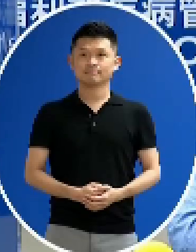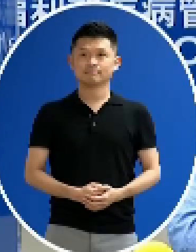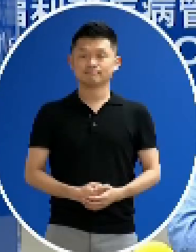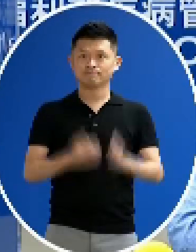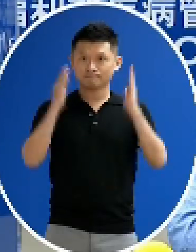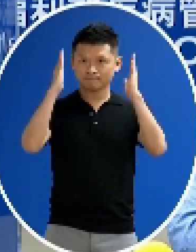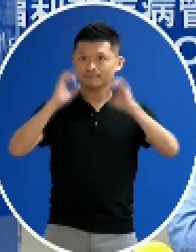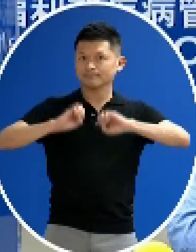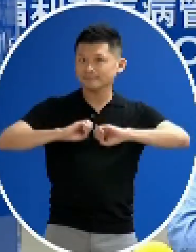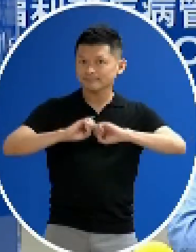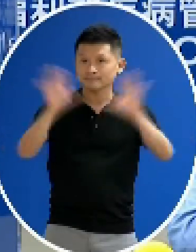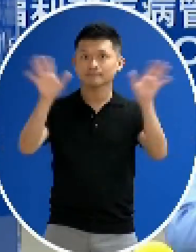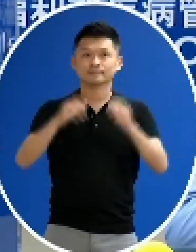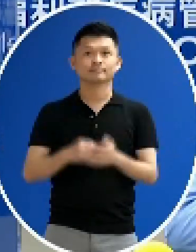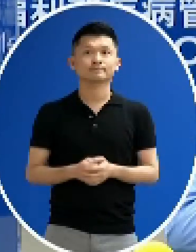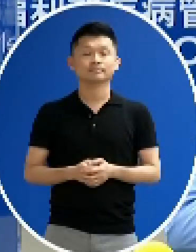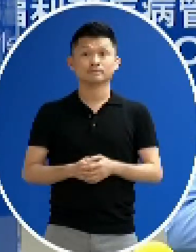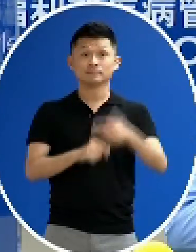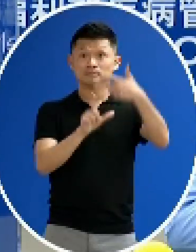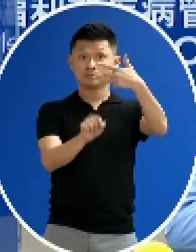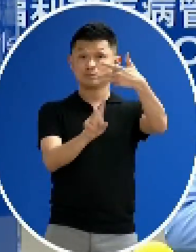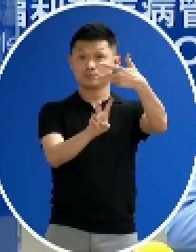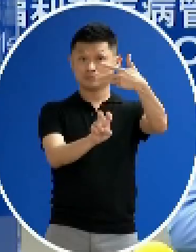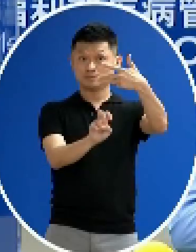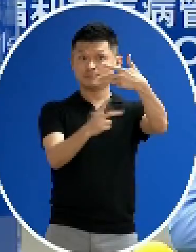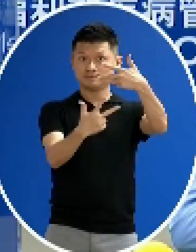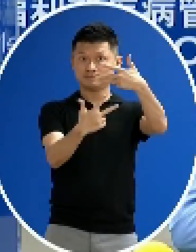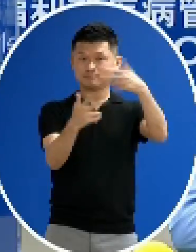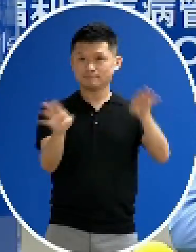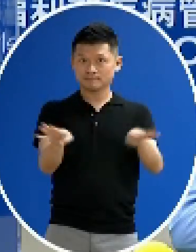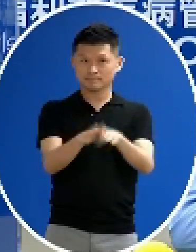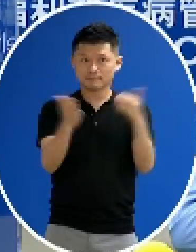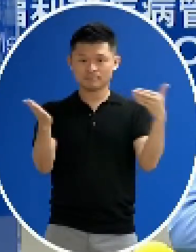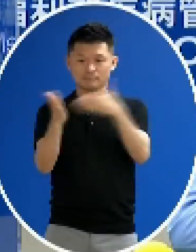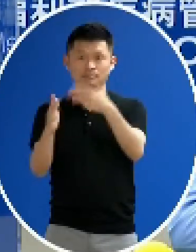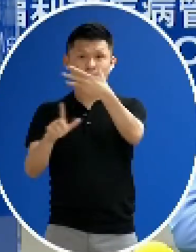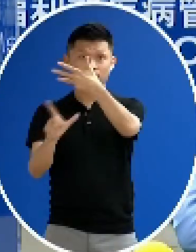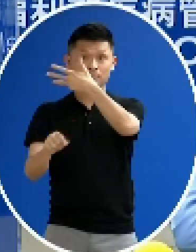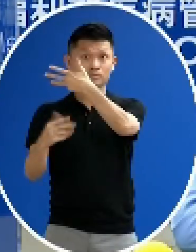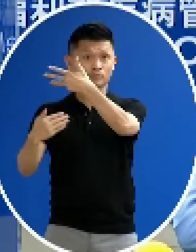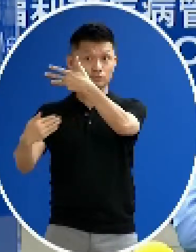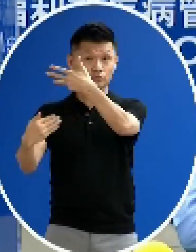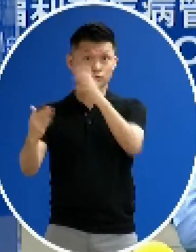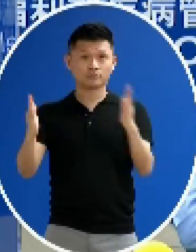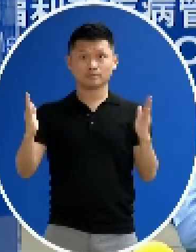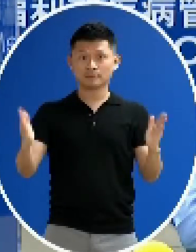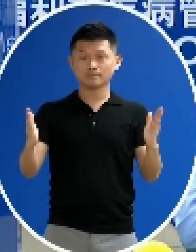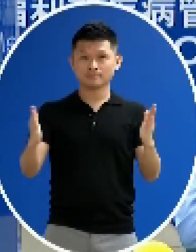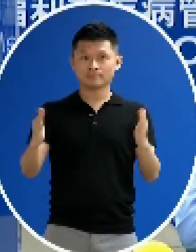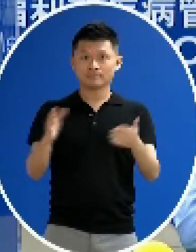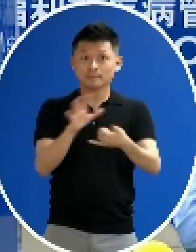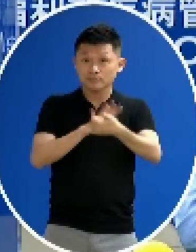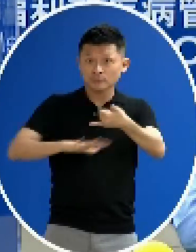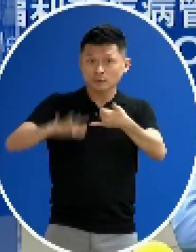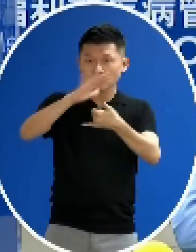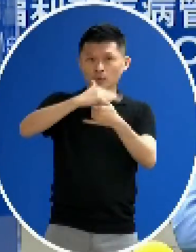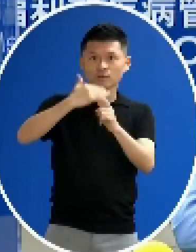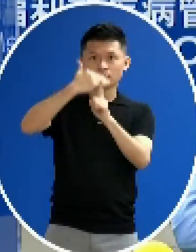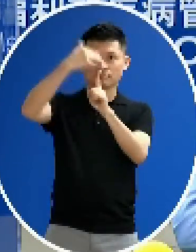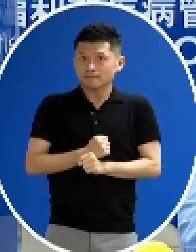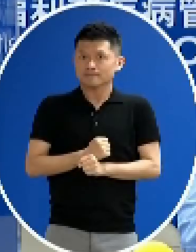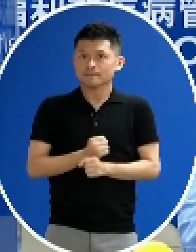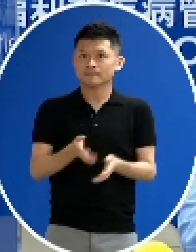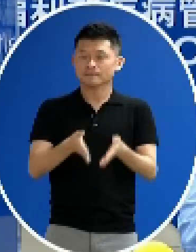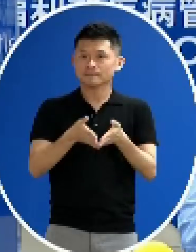正式宣布哈，大概从7月27号起至8月9号，那全国调降为